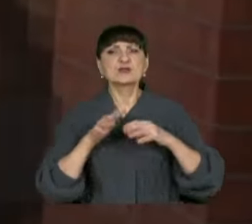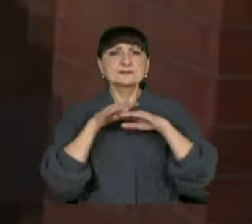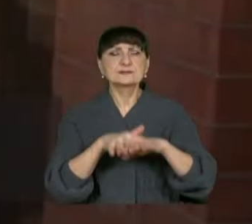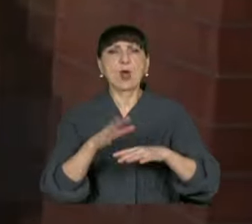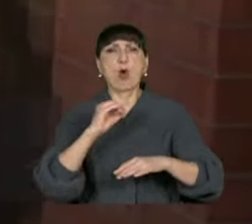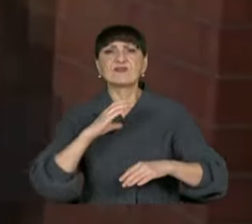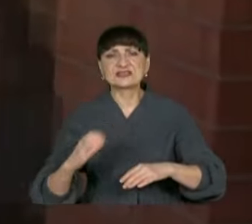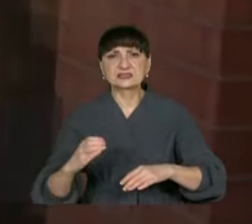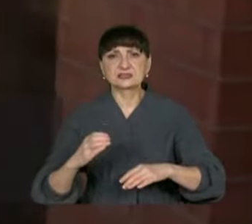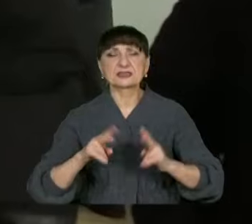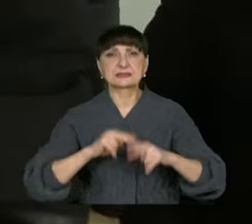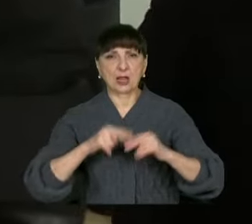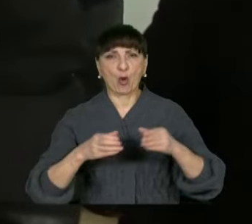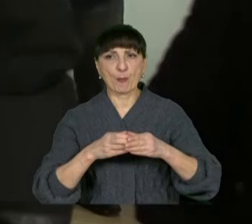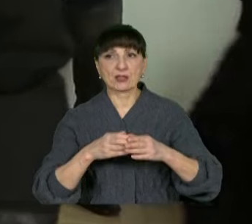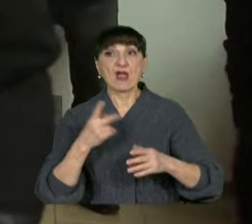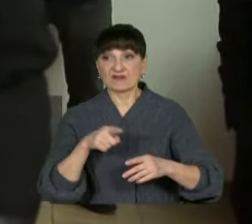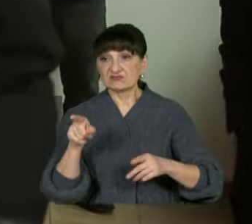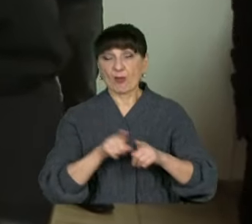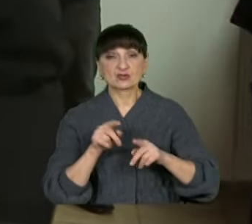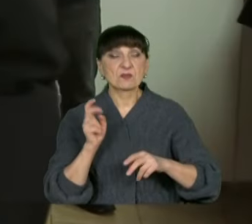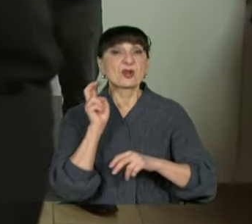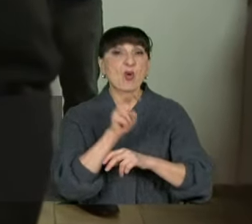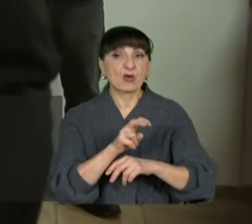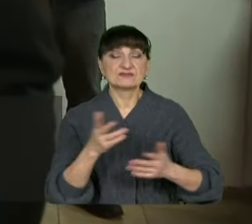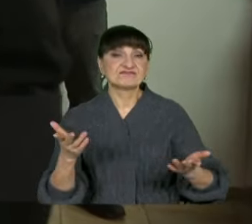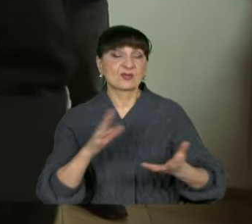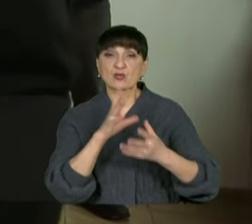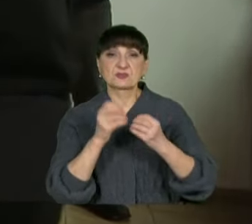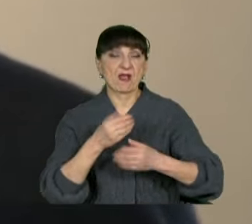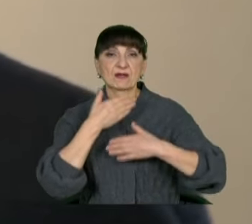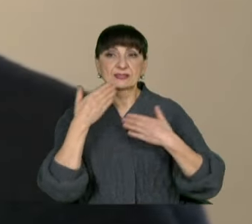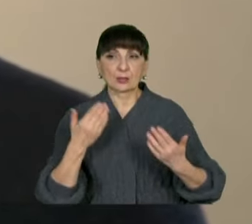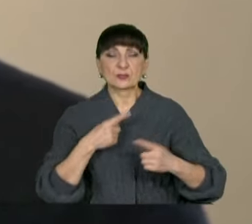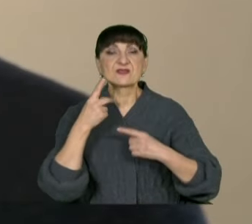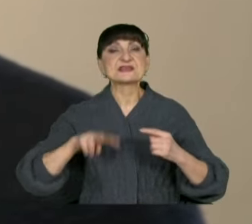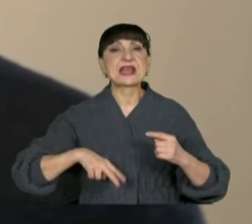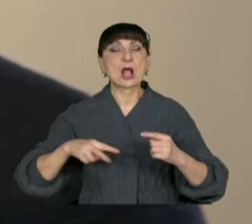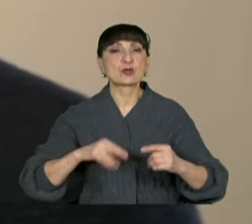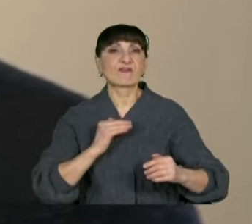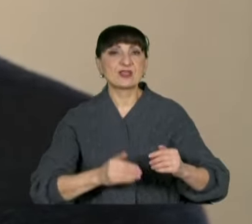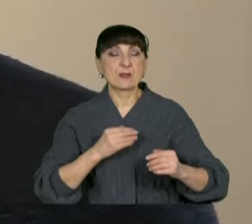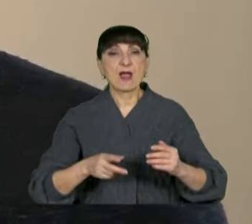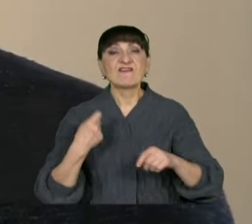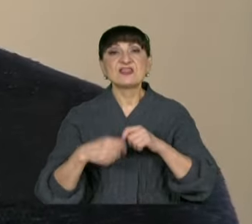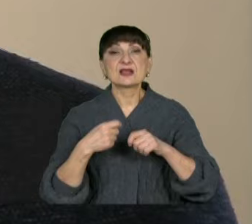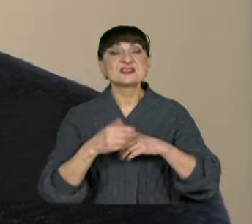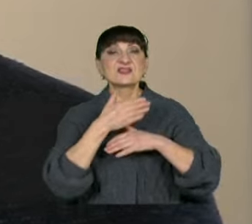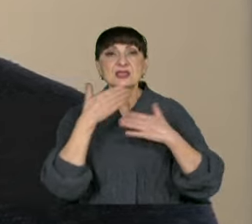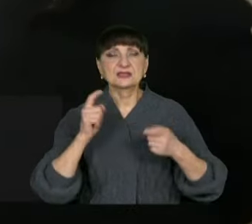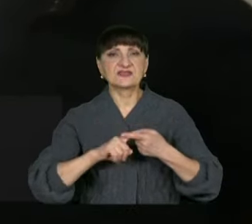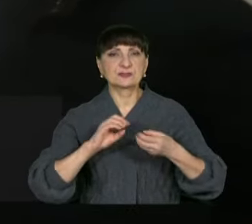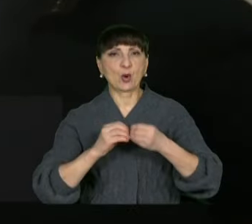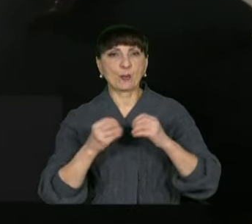офис компании-застройщика, но и в этот раз поход к подрядчику не завершился успехом. По словам директора фирмы, финансирования нет из-за проблем